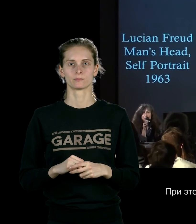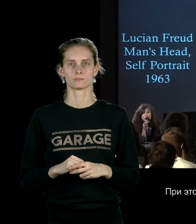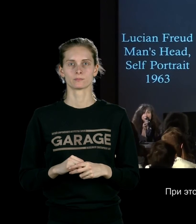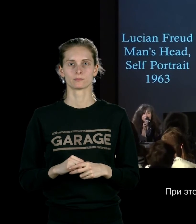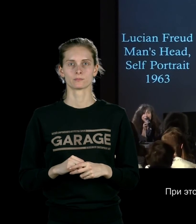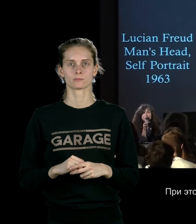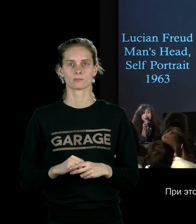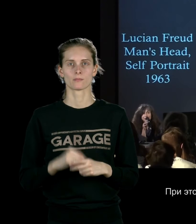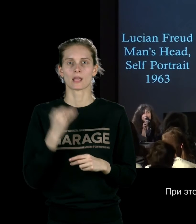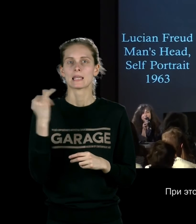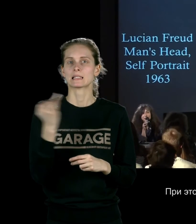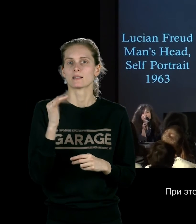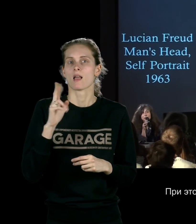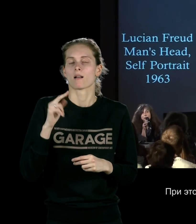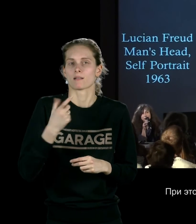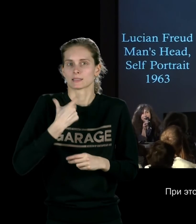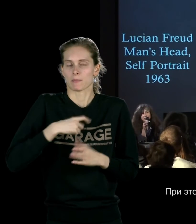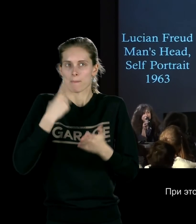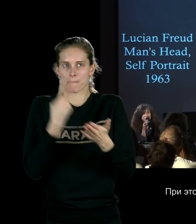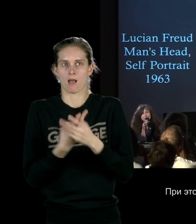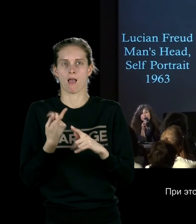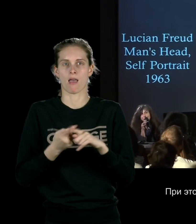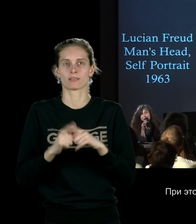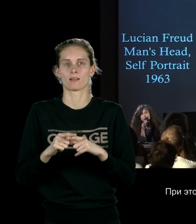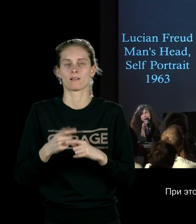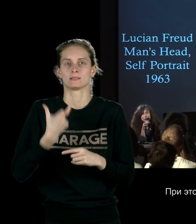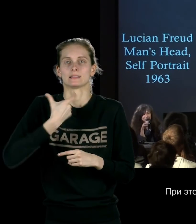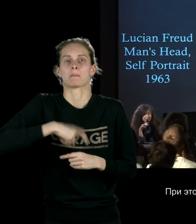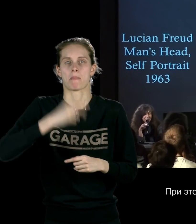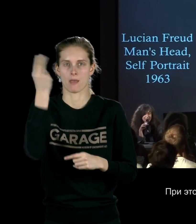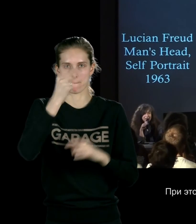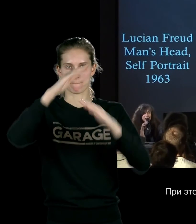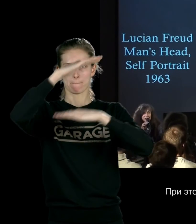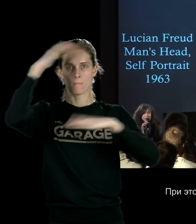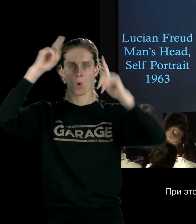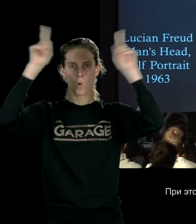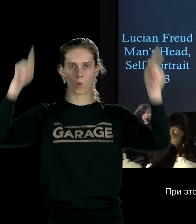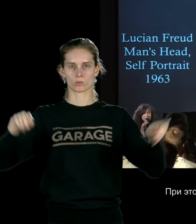Люсьен Фройд представляет себя, это его автопортрет примерно того же времени.